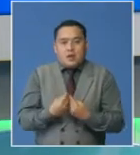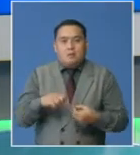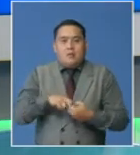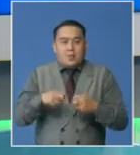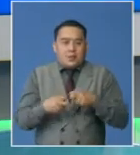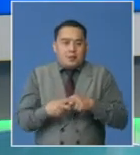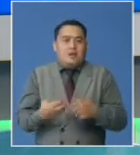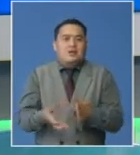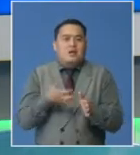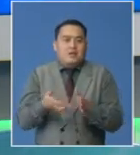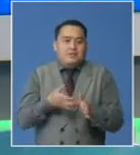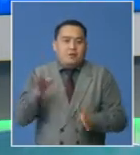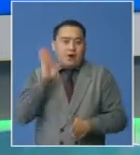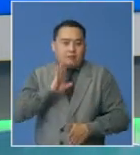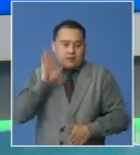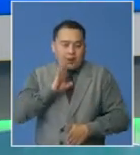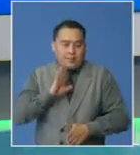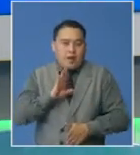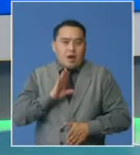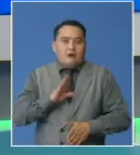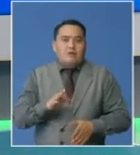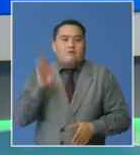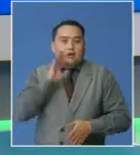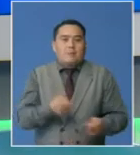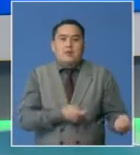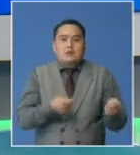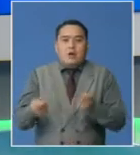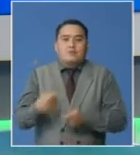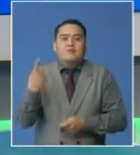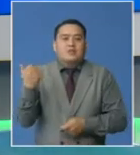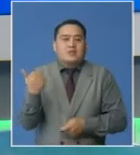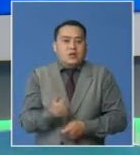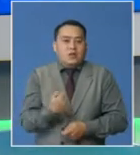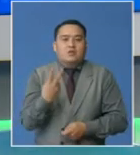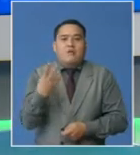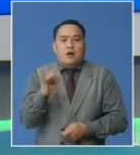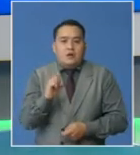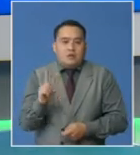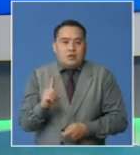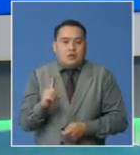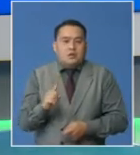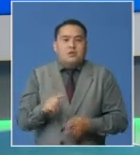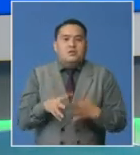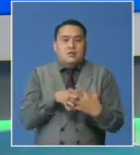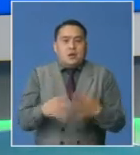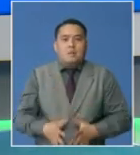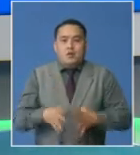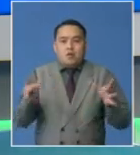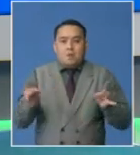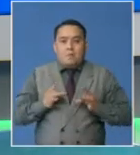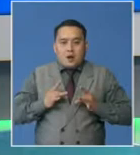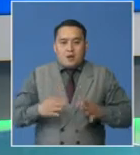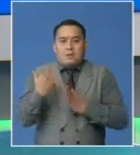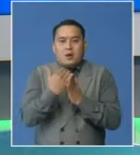проблемой – нехваткой питьевой воды. Вода привозная, доставляют ее в неделю 2 раза. В этом году в селе намечается большой праздник.